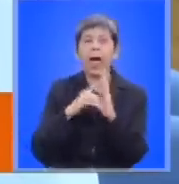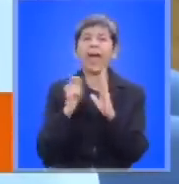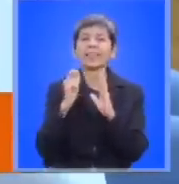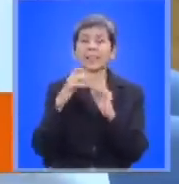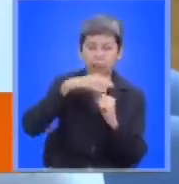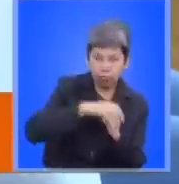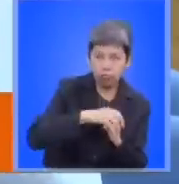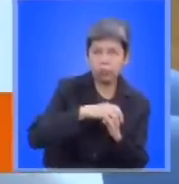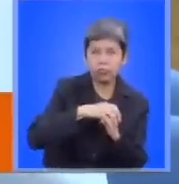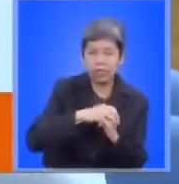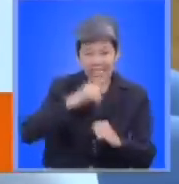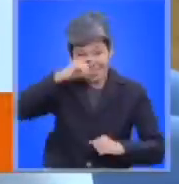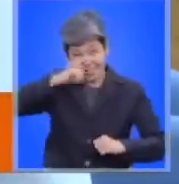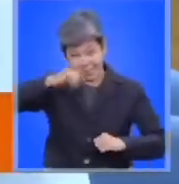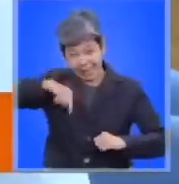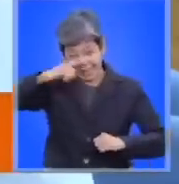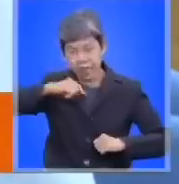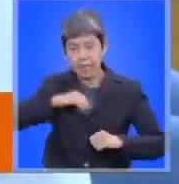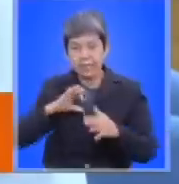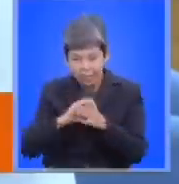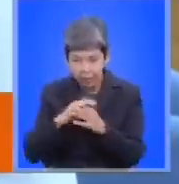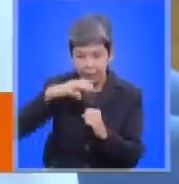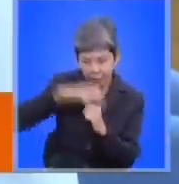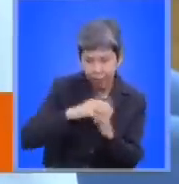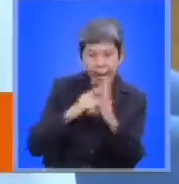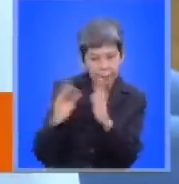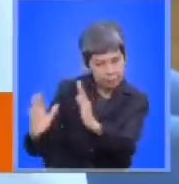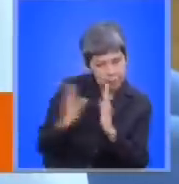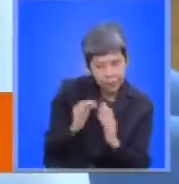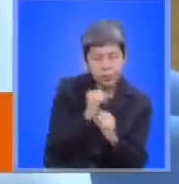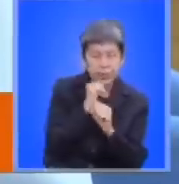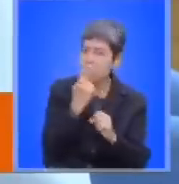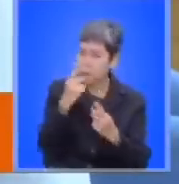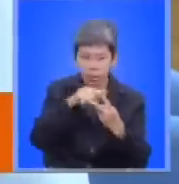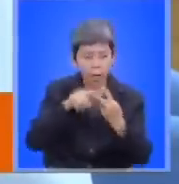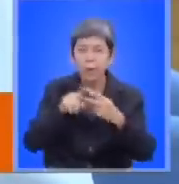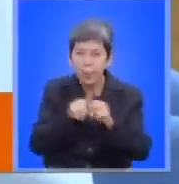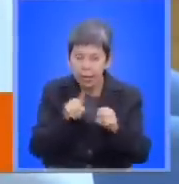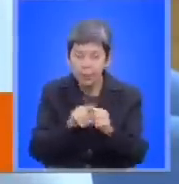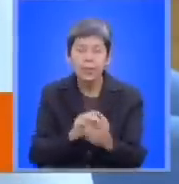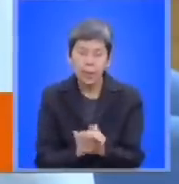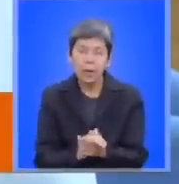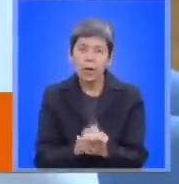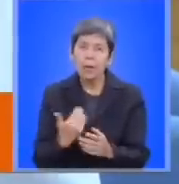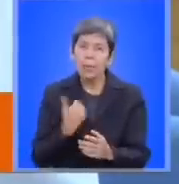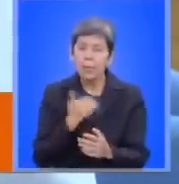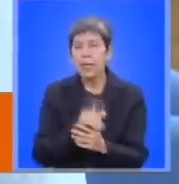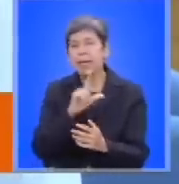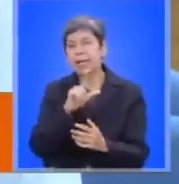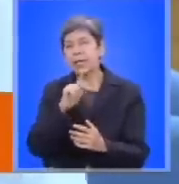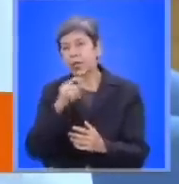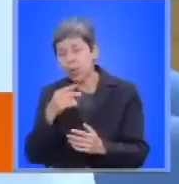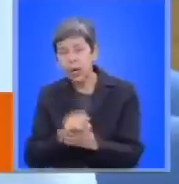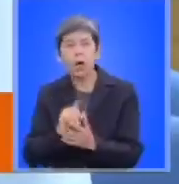ครับที่เมืองไทยเราเนี่ยก็เลยใช้ยาต้านไวรัสเอดเหมือนกัน2ชนิดนะครับถ้าในรายละเอียดคือวิโทนาเวียกับ